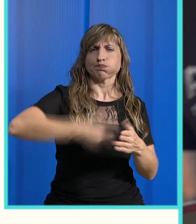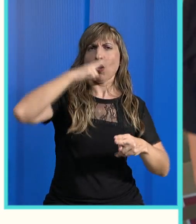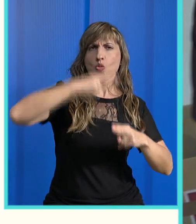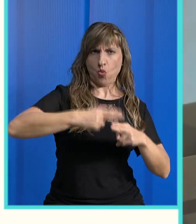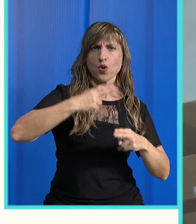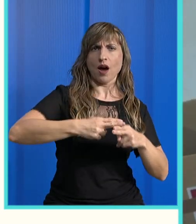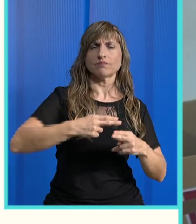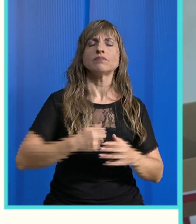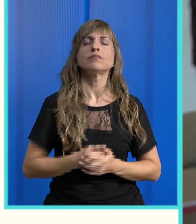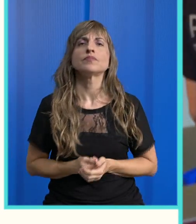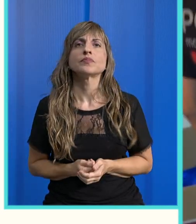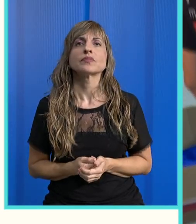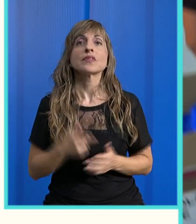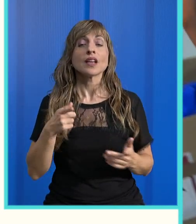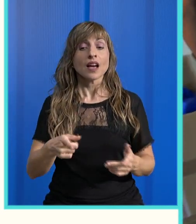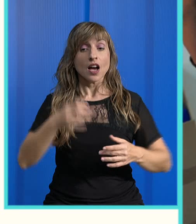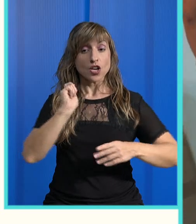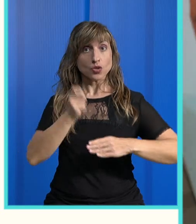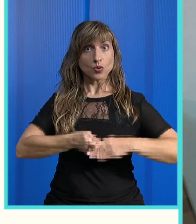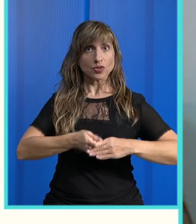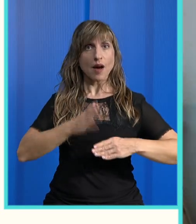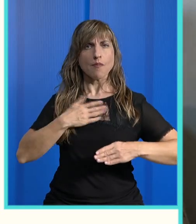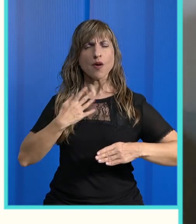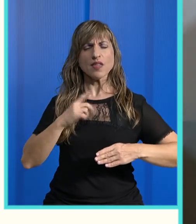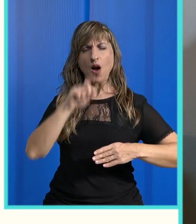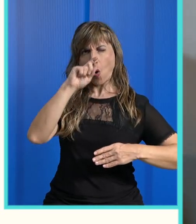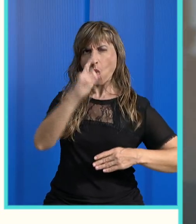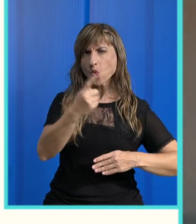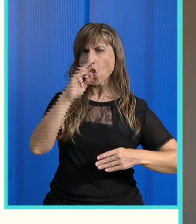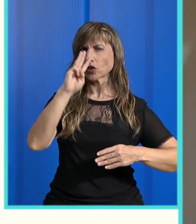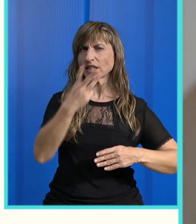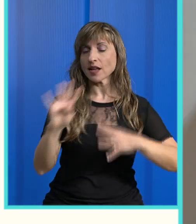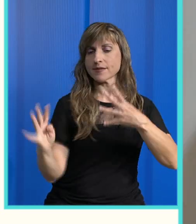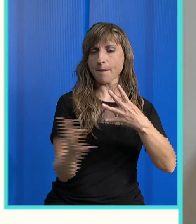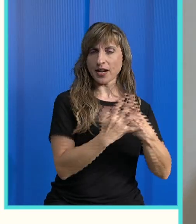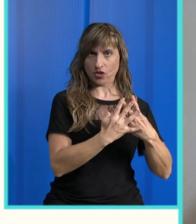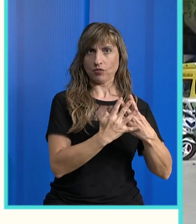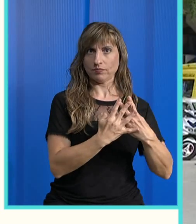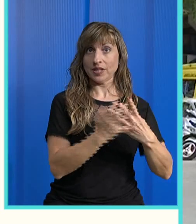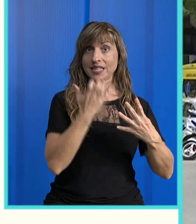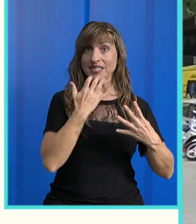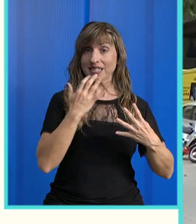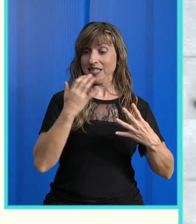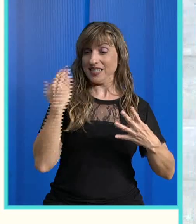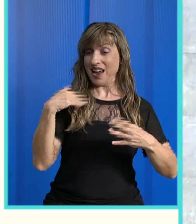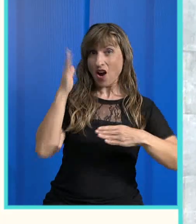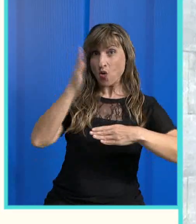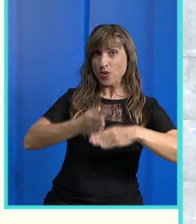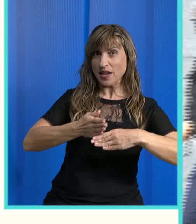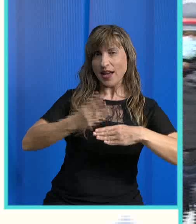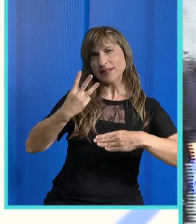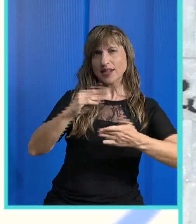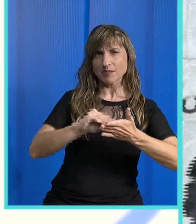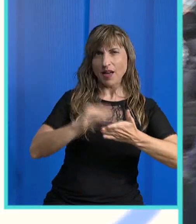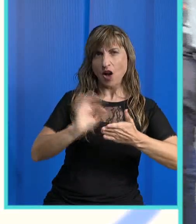en els registres per facilitar que els jutges puguin imposar penes d'un a tres anys de presó als delinqüents que hagin estat condemnats en tres o més